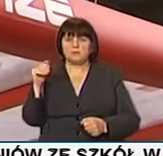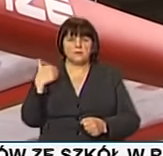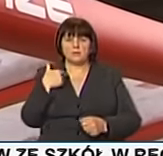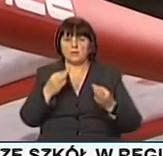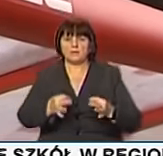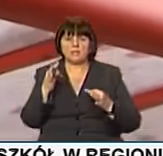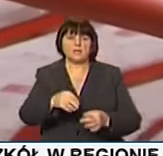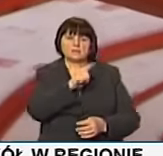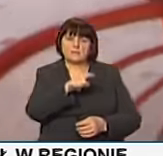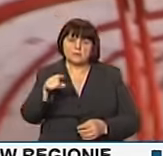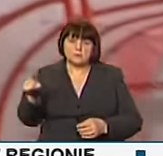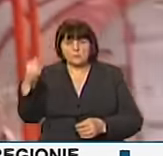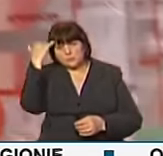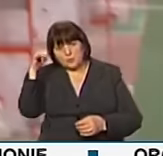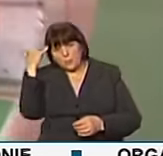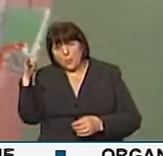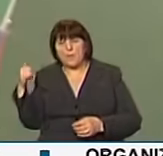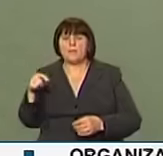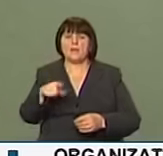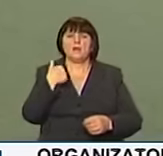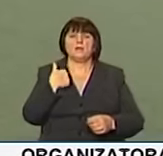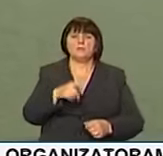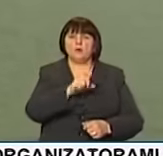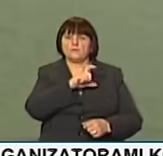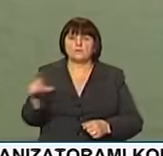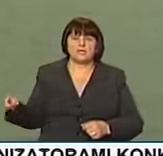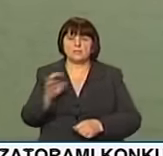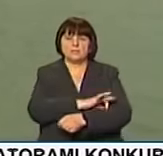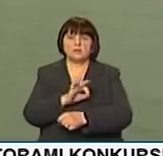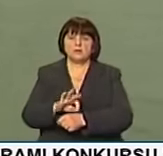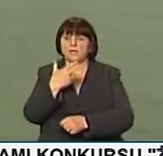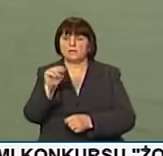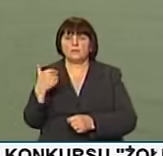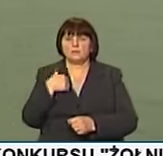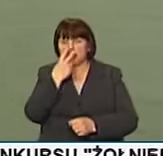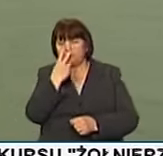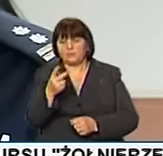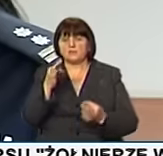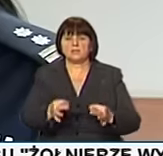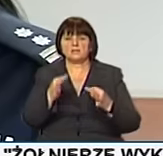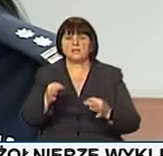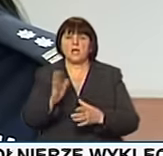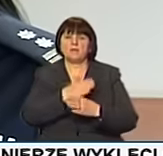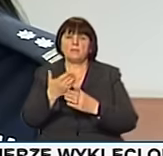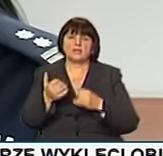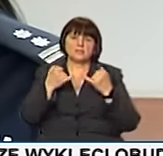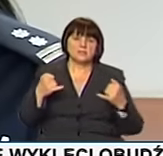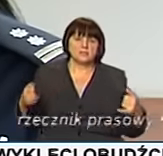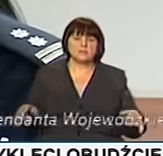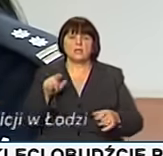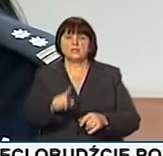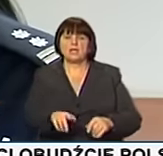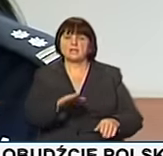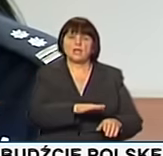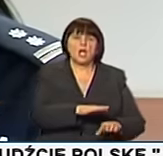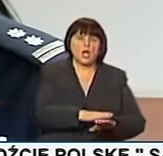teraz wskazują usterki jak twierdzą w fazie projektu nie były one tak widoczne jak teraz między innymi tłuczeń który